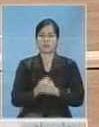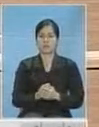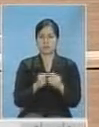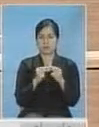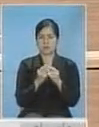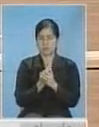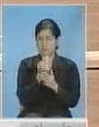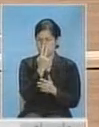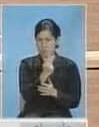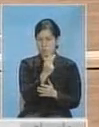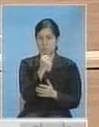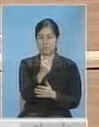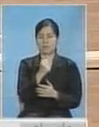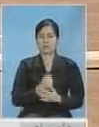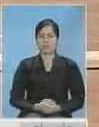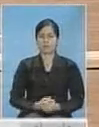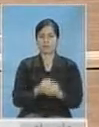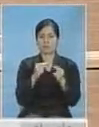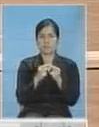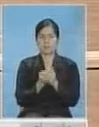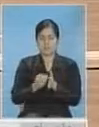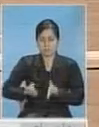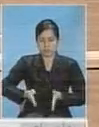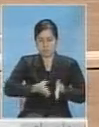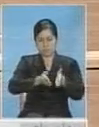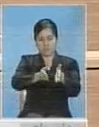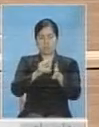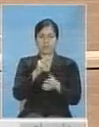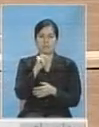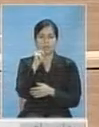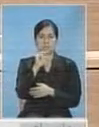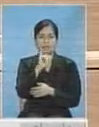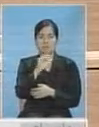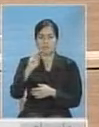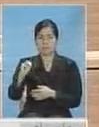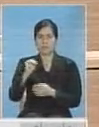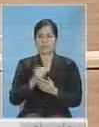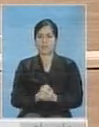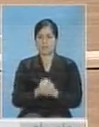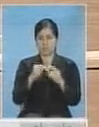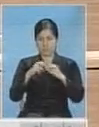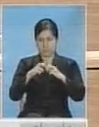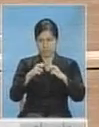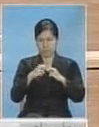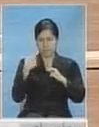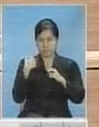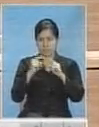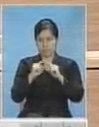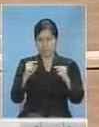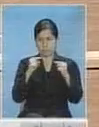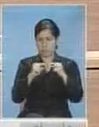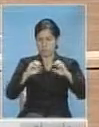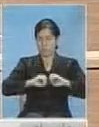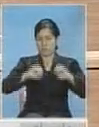าปลากงไกรราชครับมันบังแม่น้ำยมเกือบหมดแล้วครับแต่กรมเจ้าท่าไม่ไปดูแลไม่ไปขุดออกเลยนะ